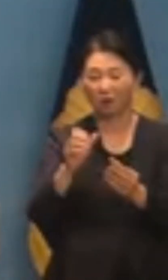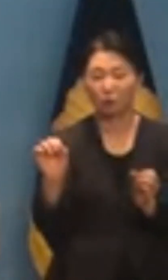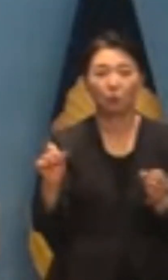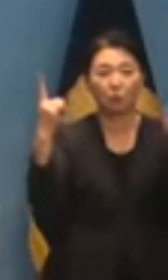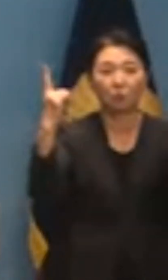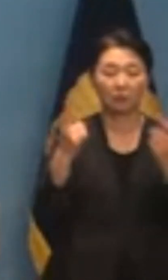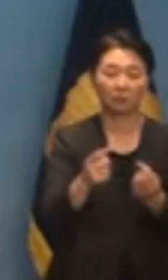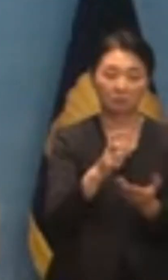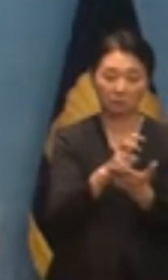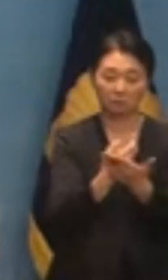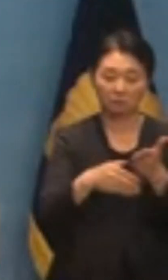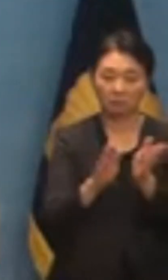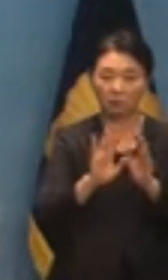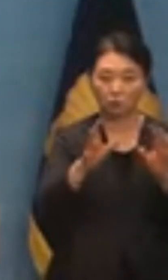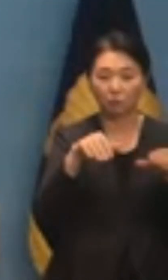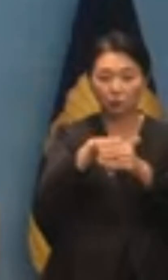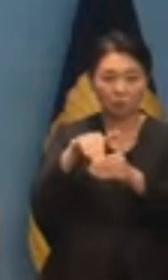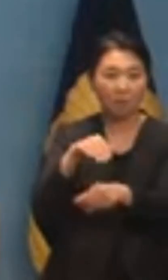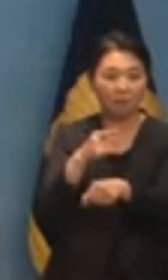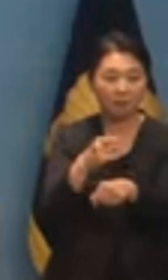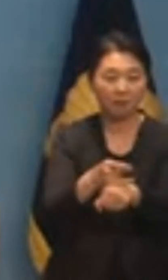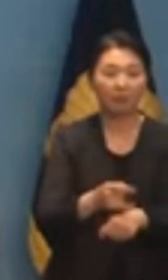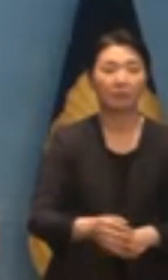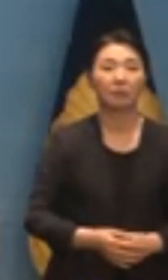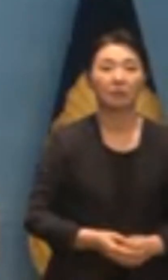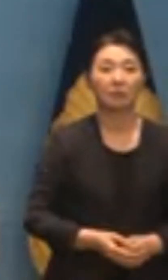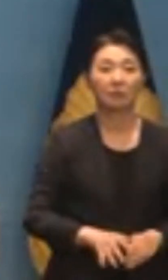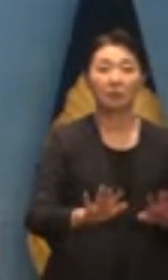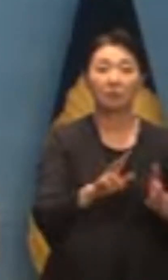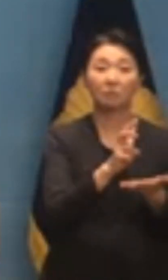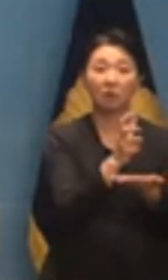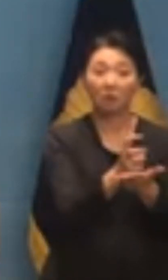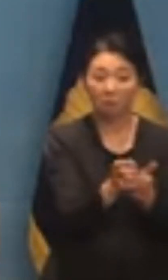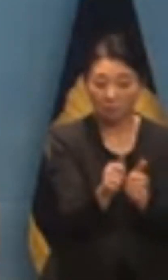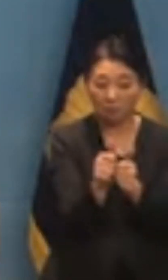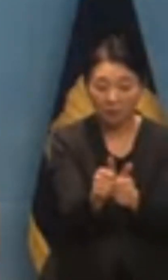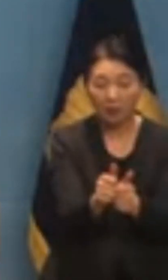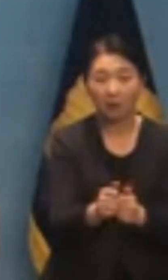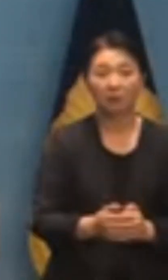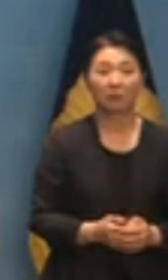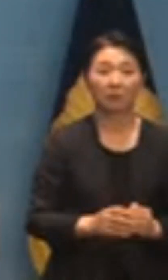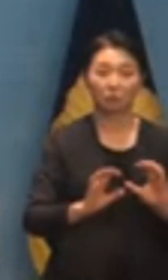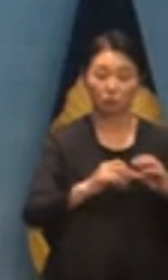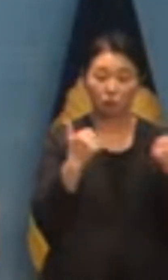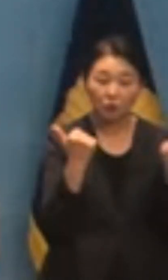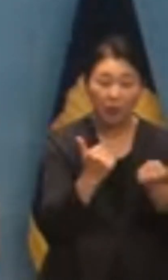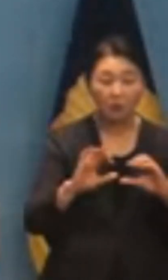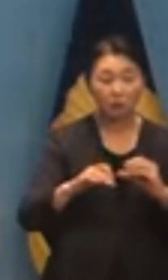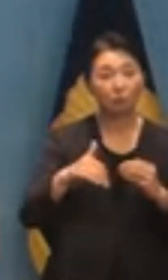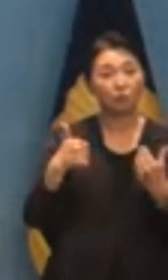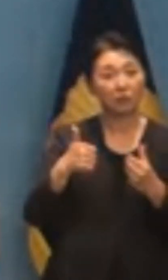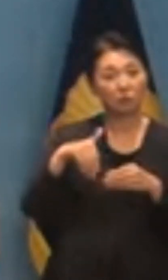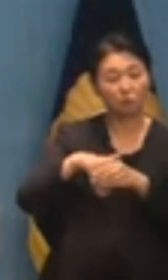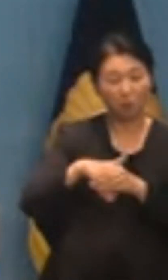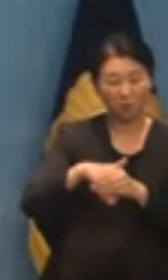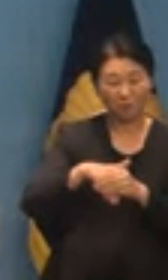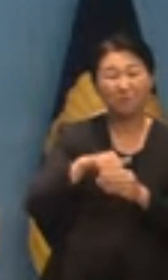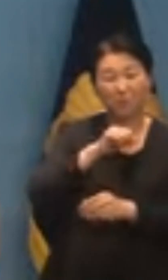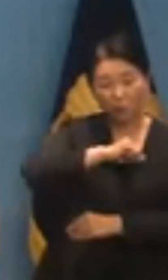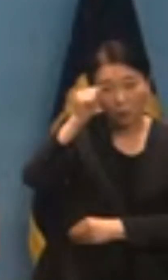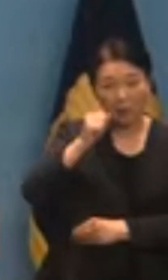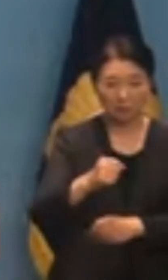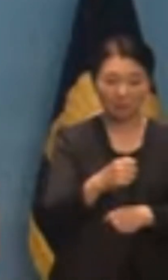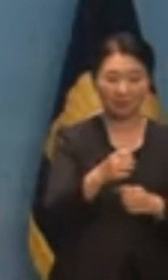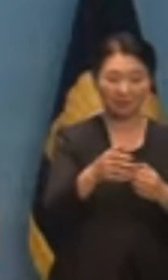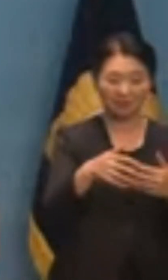동시에 개헌 국민투표를 하도록 규정하겠습니다. 현행 헌법에 따라 국회와 국민투표를 통과할 수 있는 안을 먼저